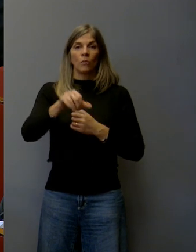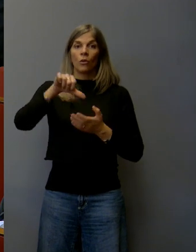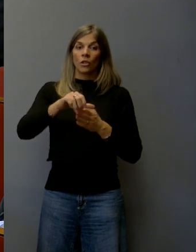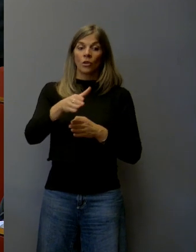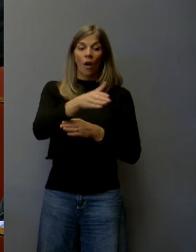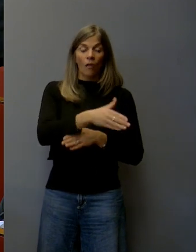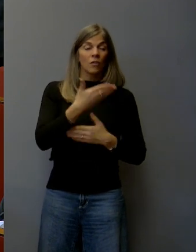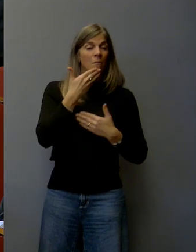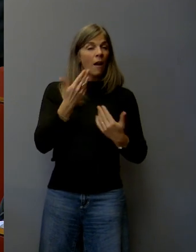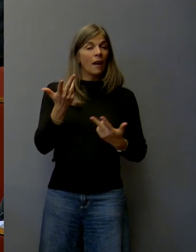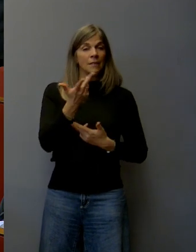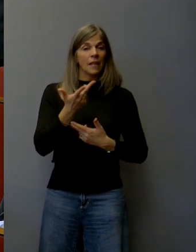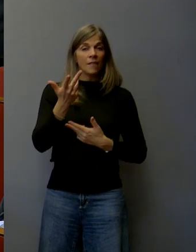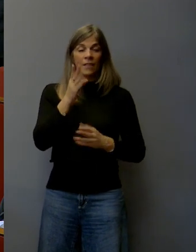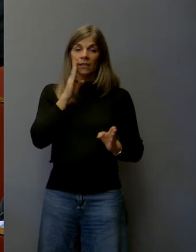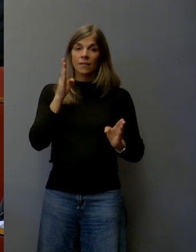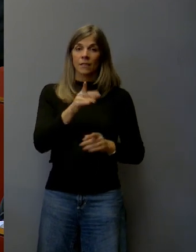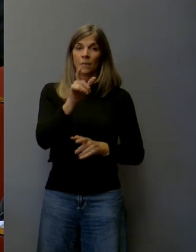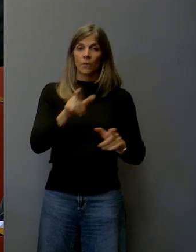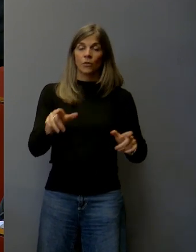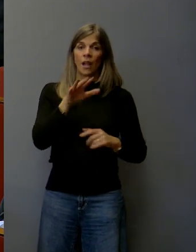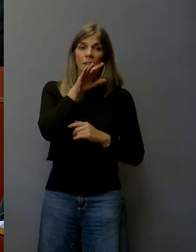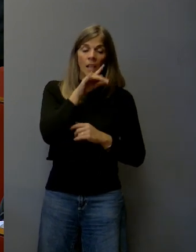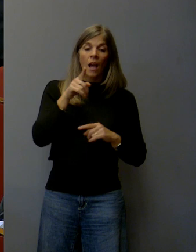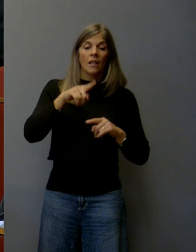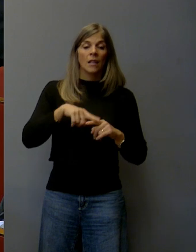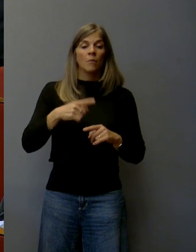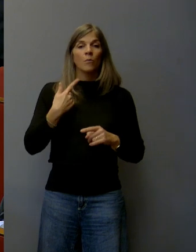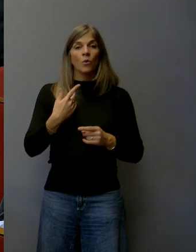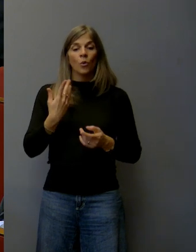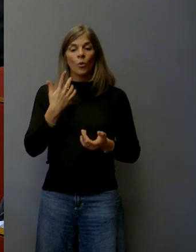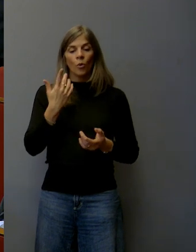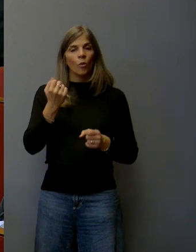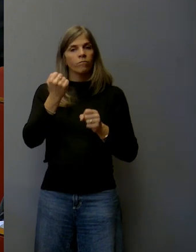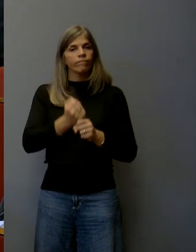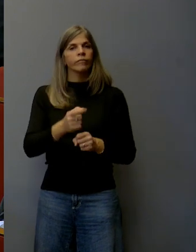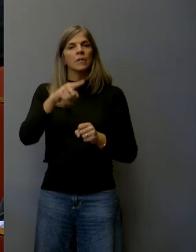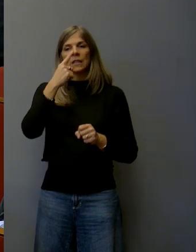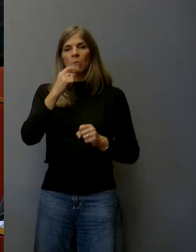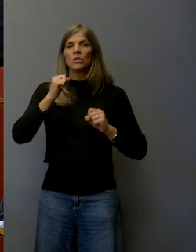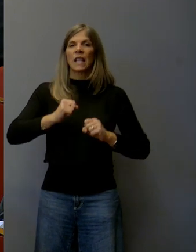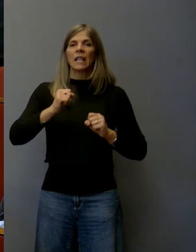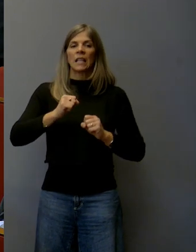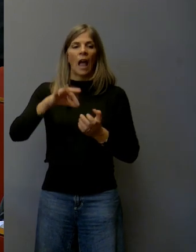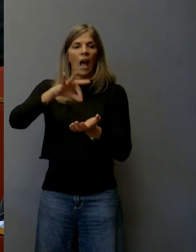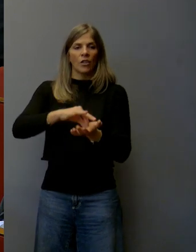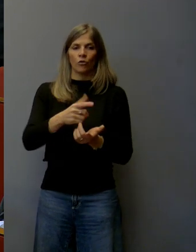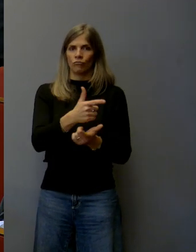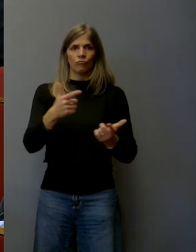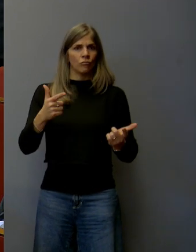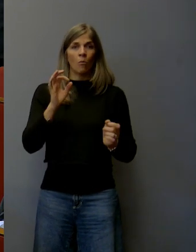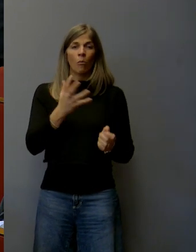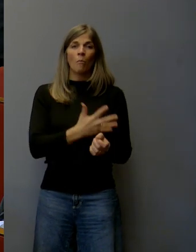dedicate alle persone anziane non vi alcun prestigio sanitario quando stiamo parlando della Casa della salute ma siamo proprio al prelievo